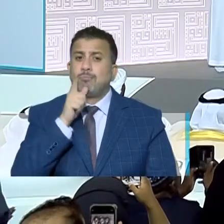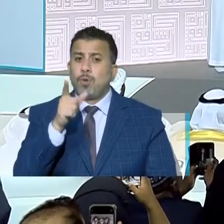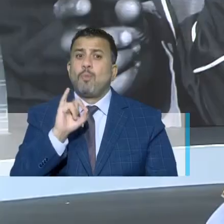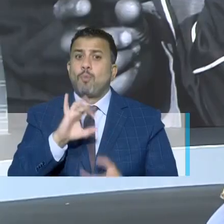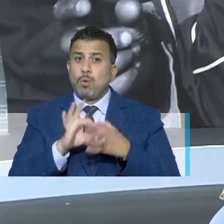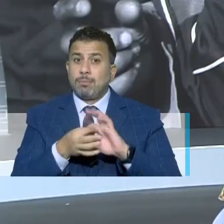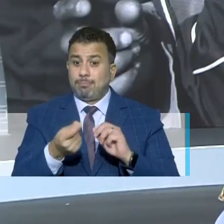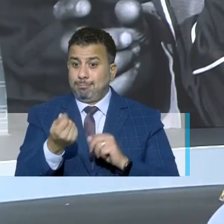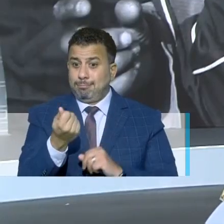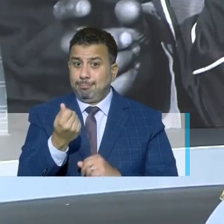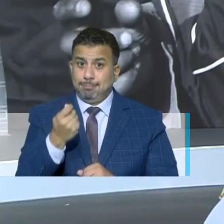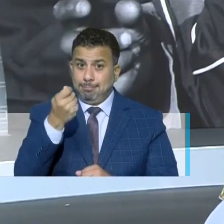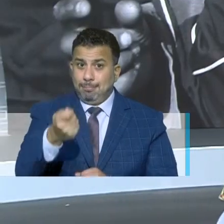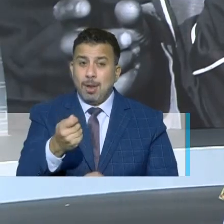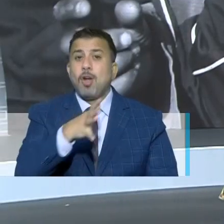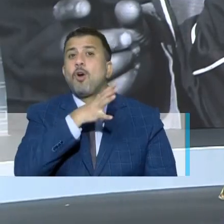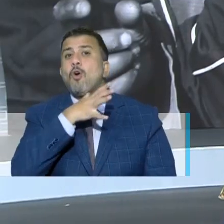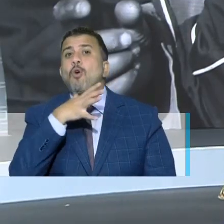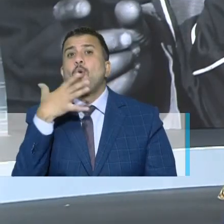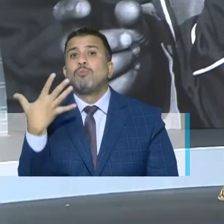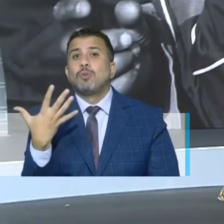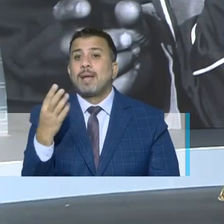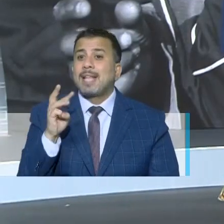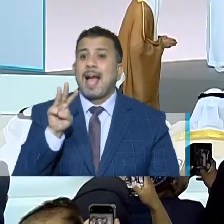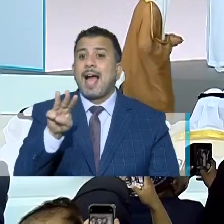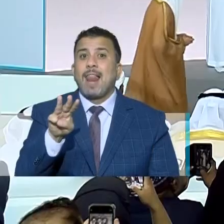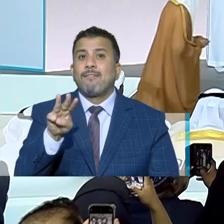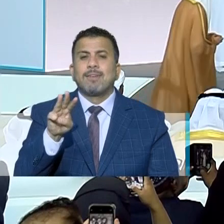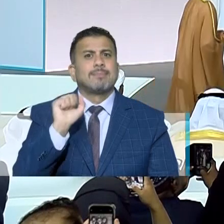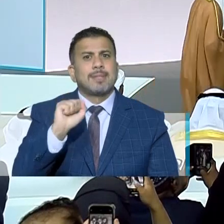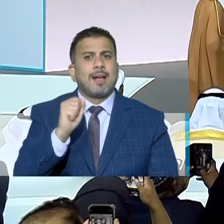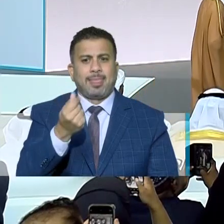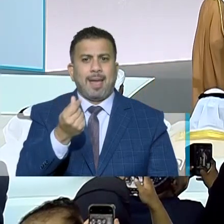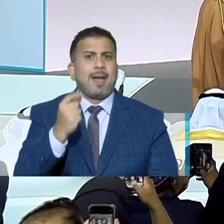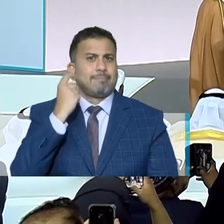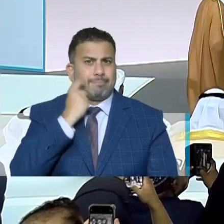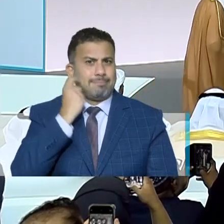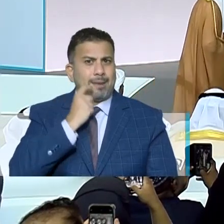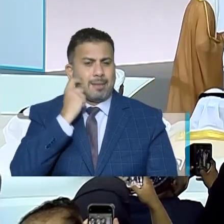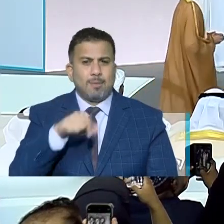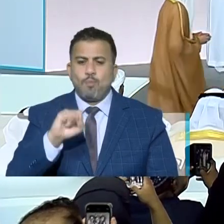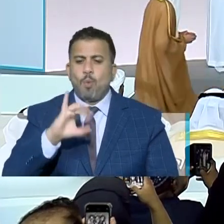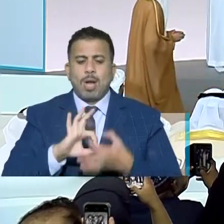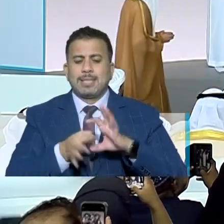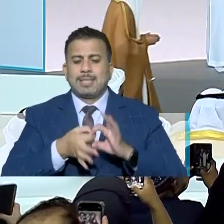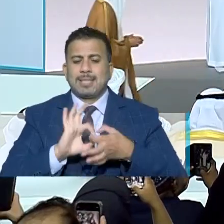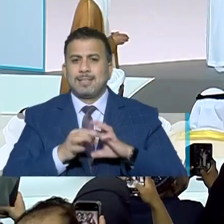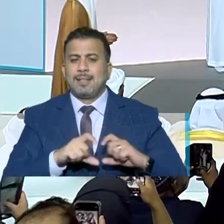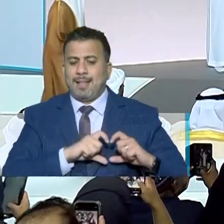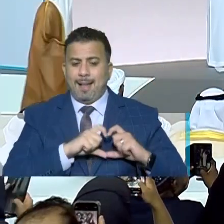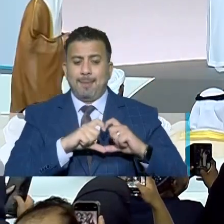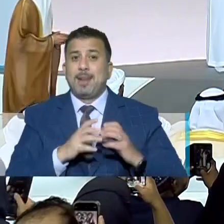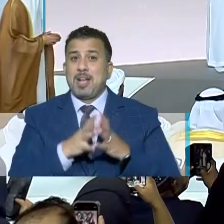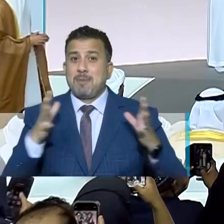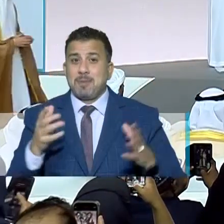على مكافاه قدرها 500 ال درهم اماراتي بمساهمته خاصه من مؤسسه القلب الكبير تكريما